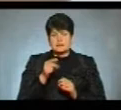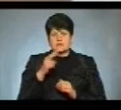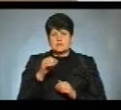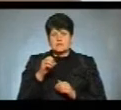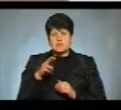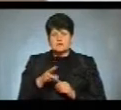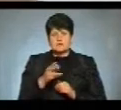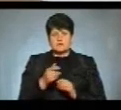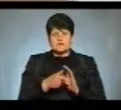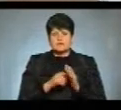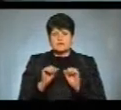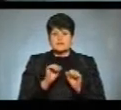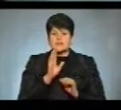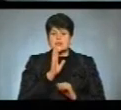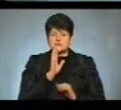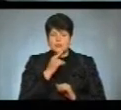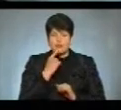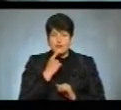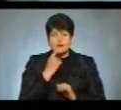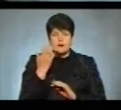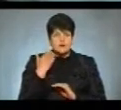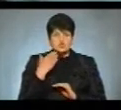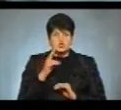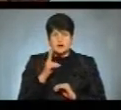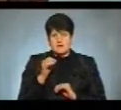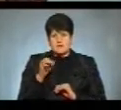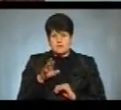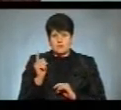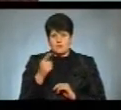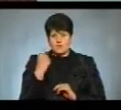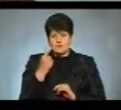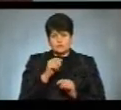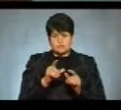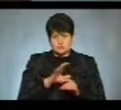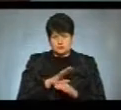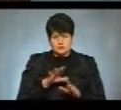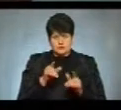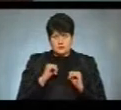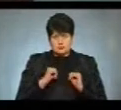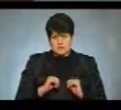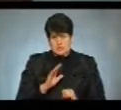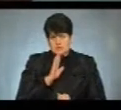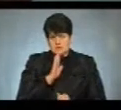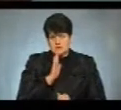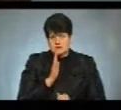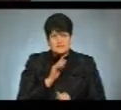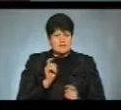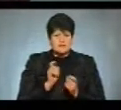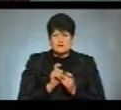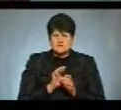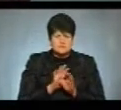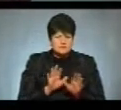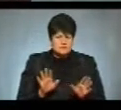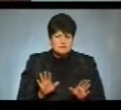керівник дівчинки. Розповідає, раніше Катерина не прогулювала школу. Вона взагалі дуже спокійна дитина, не конфліктна,